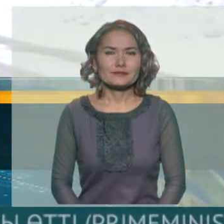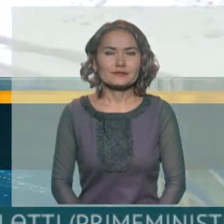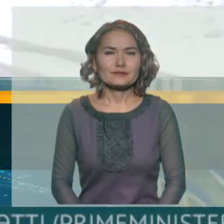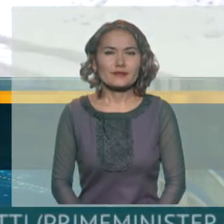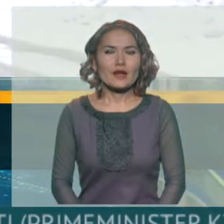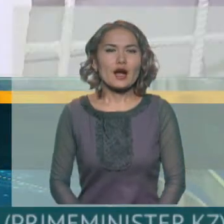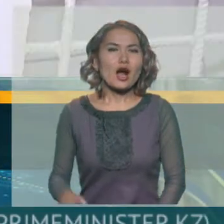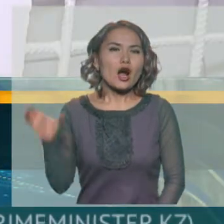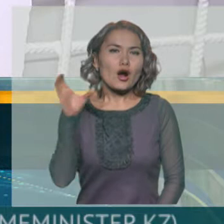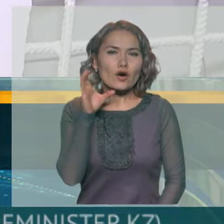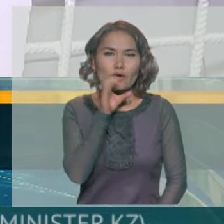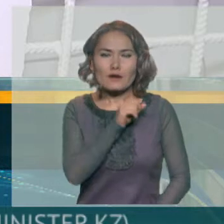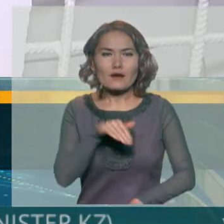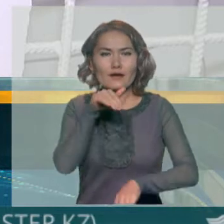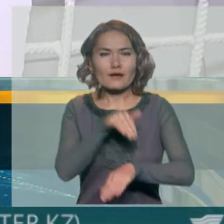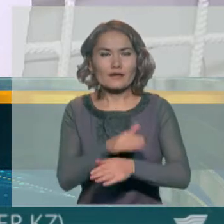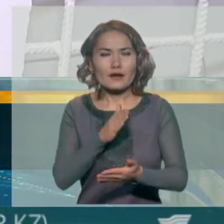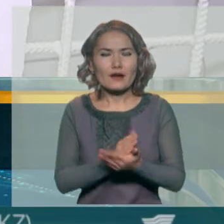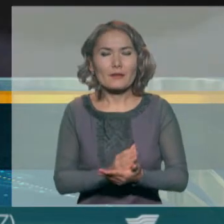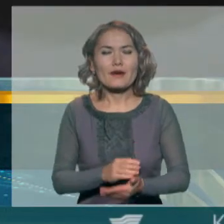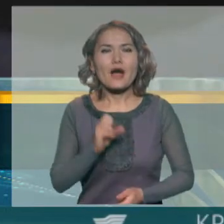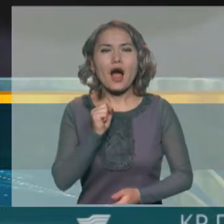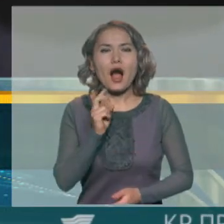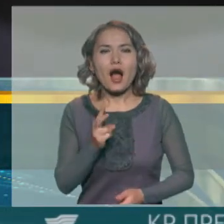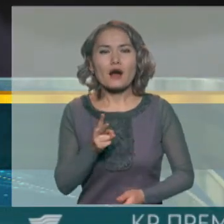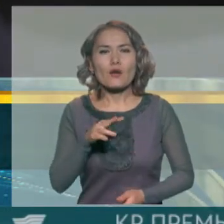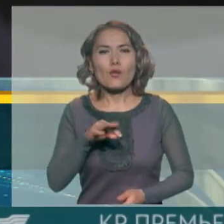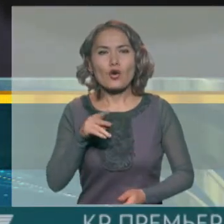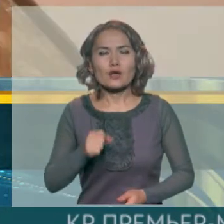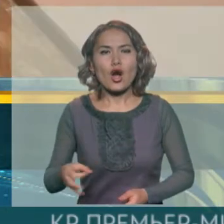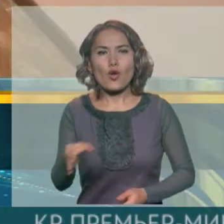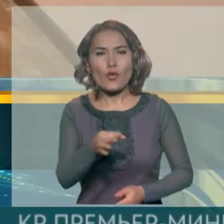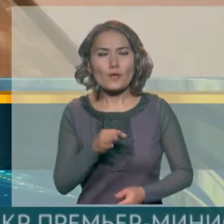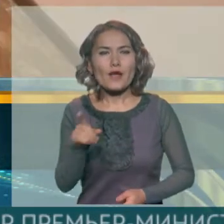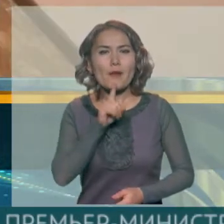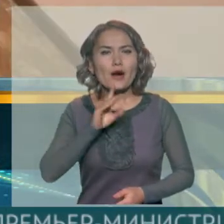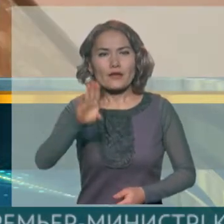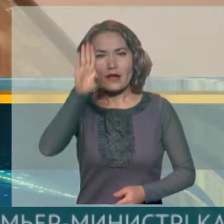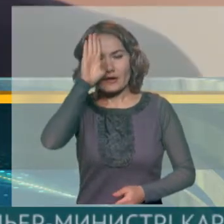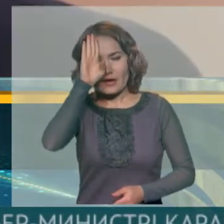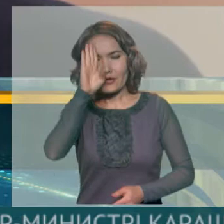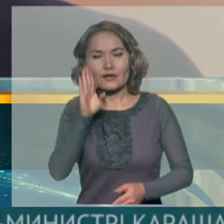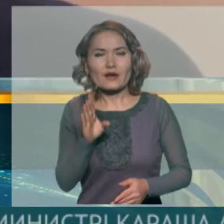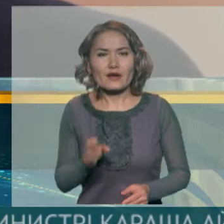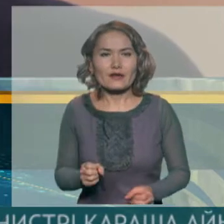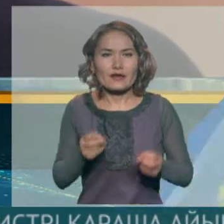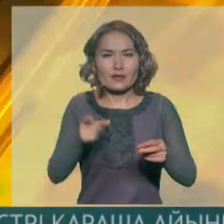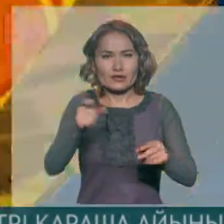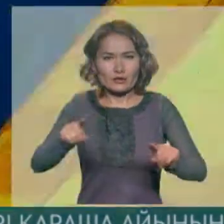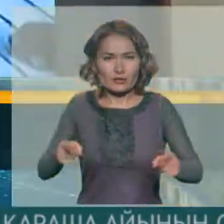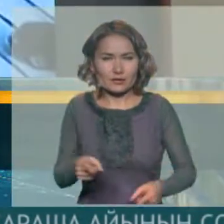Ұрлау ма, әлде сананы улау ма? Ақмолалық азаматқа лаңкестікті насихаттады деген айып тағылды. Анығын тергеу